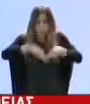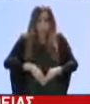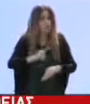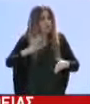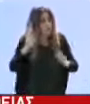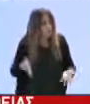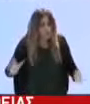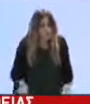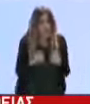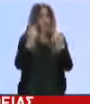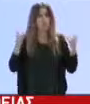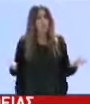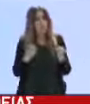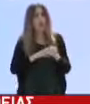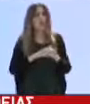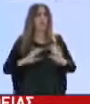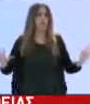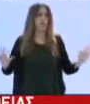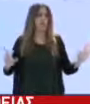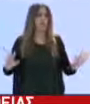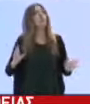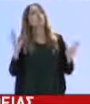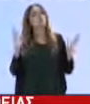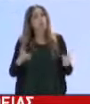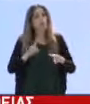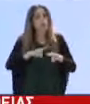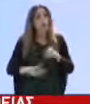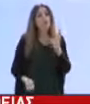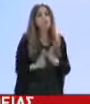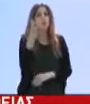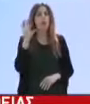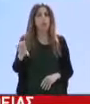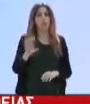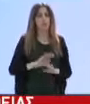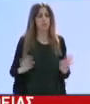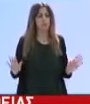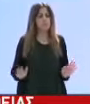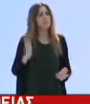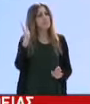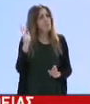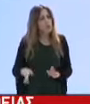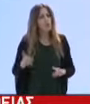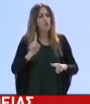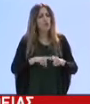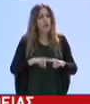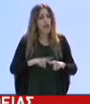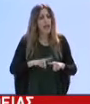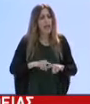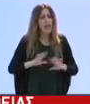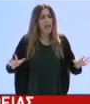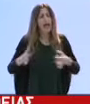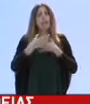νέα μεταπολίτευση. Ακόμα και τώρα εμείς μπορούμε να απαλλάξουμε την Ελλάδα από τη